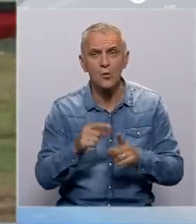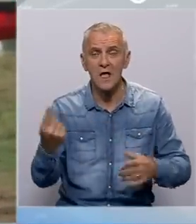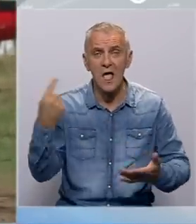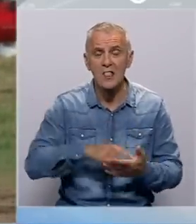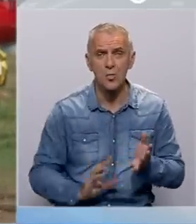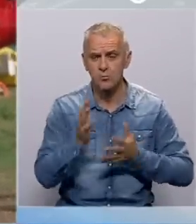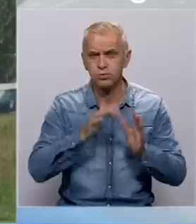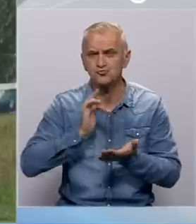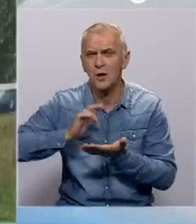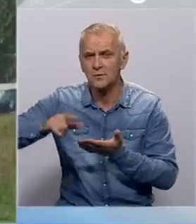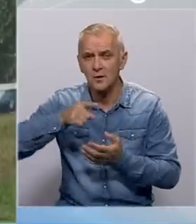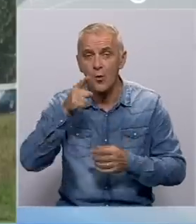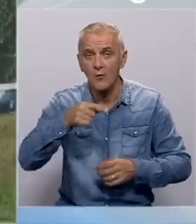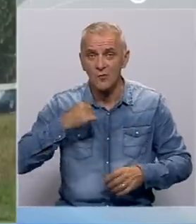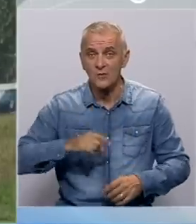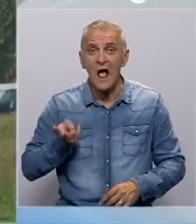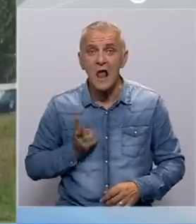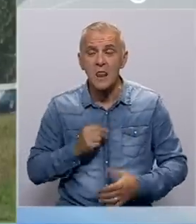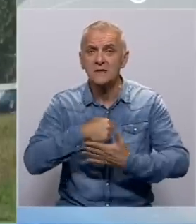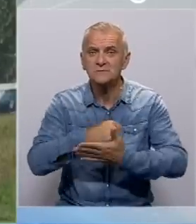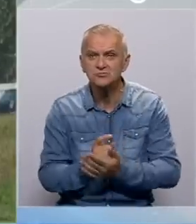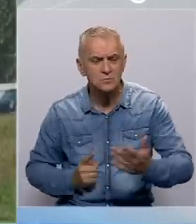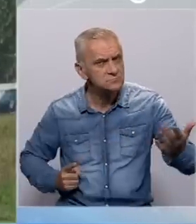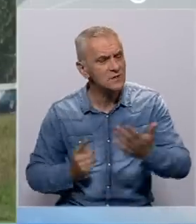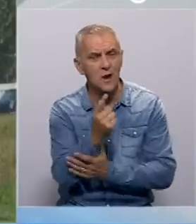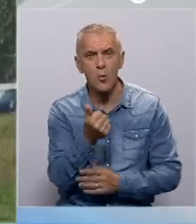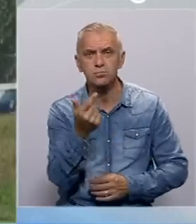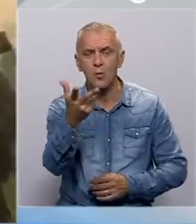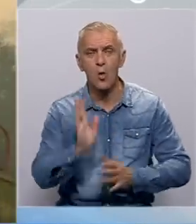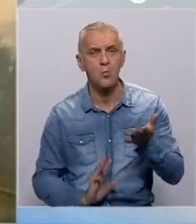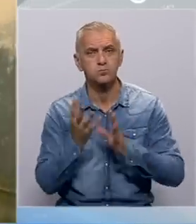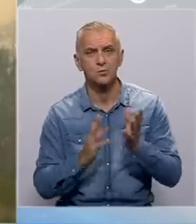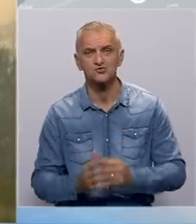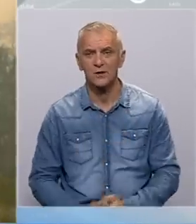požara. Ove godine u Kanadi je zabilježen rekordni broj požara.